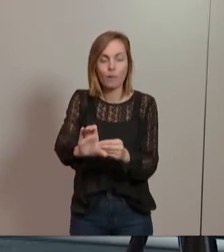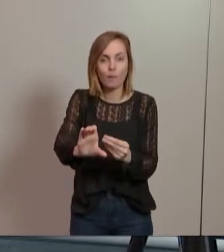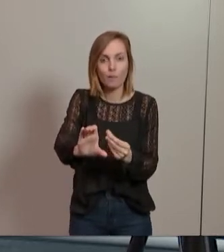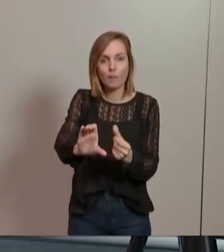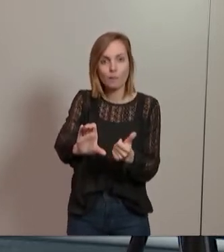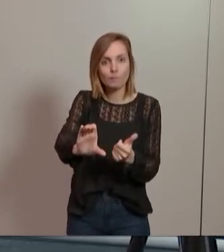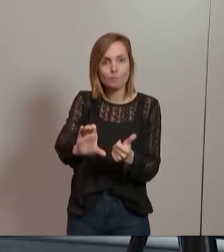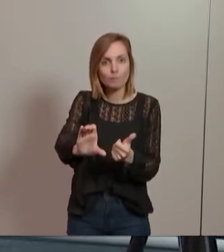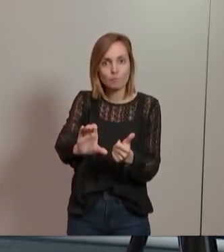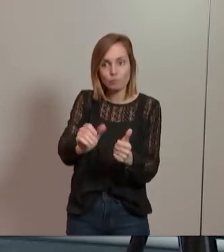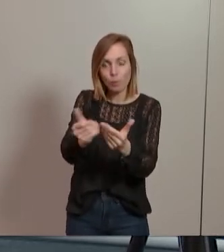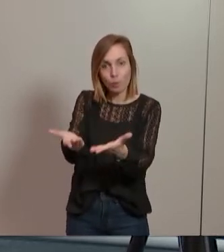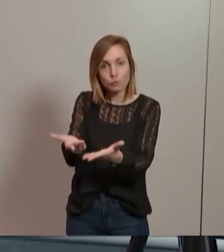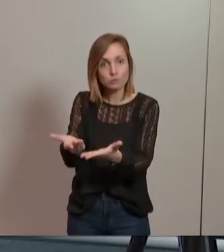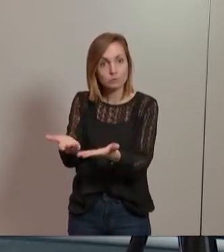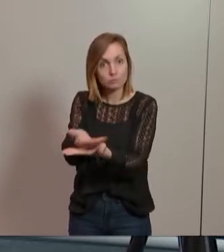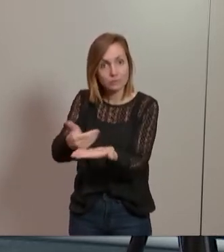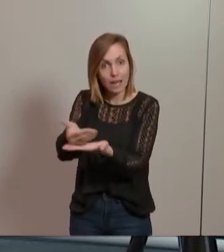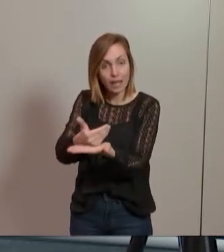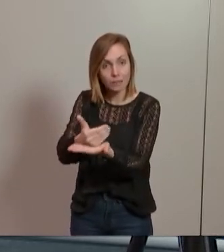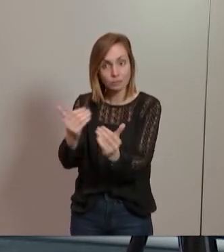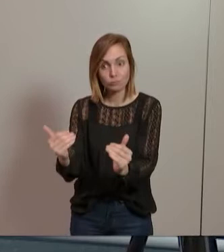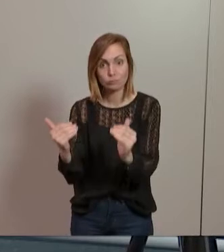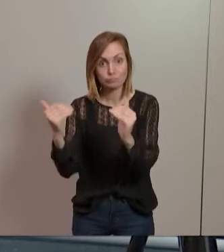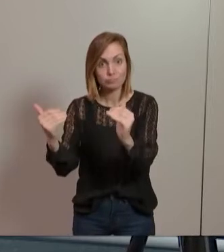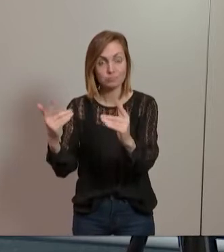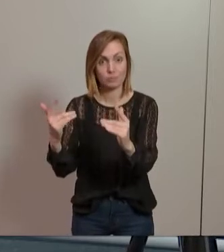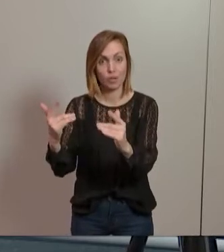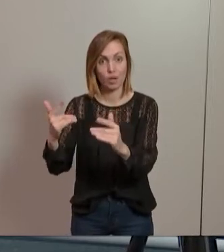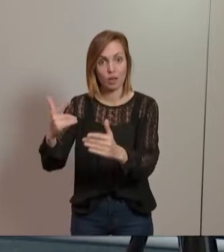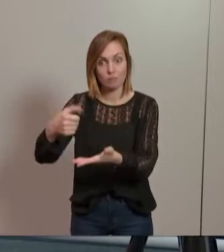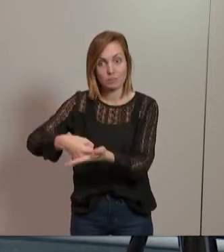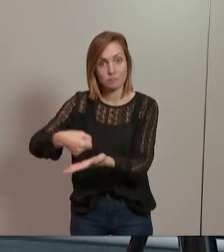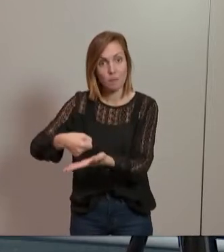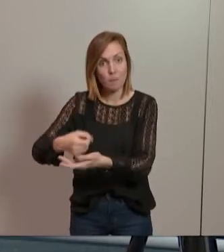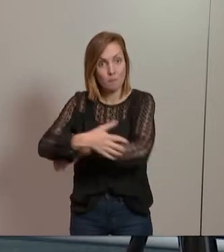pour garantir un revenu supérieur au seuil de pauvreté à l'ensemble des habitants.